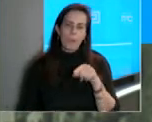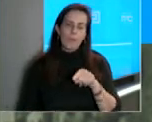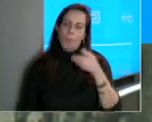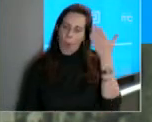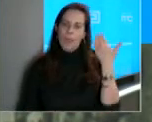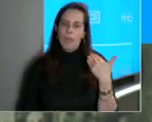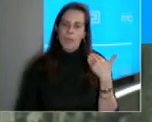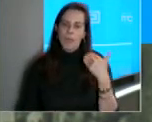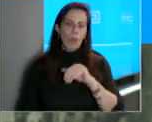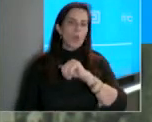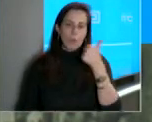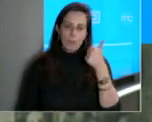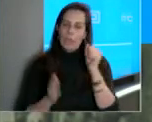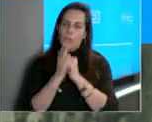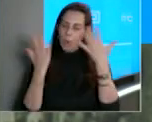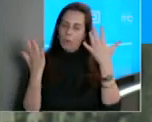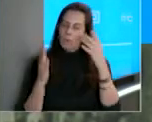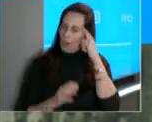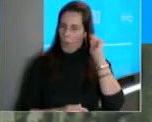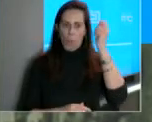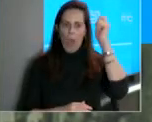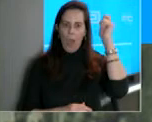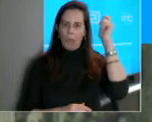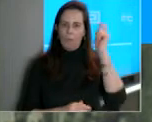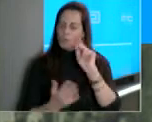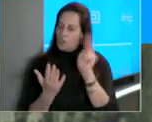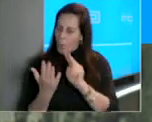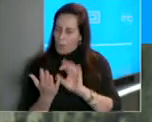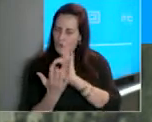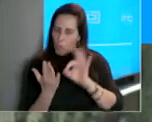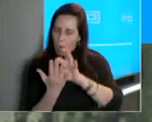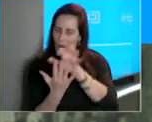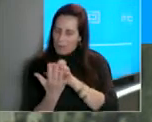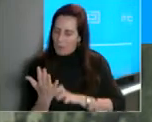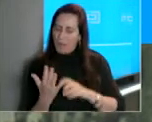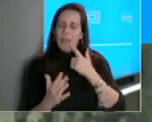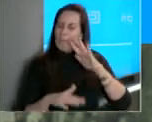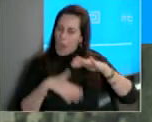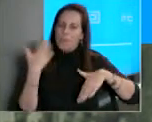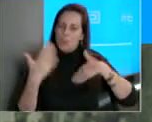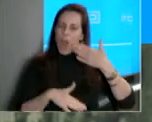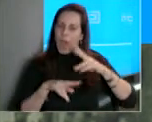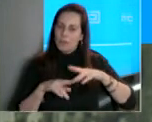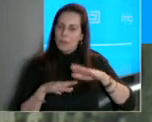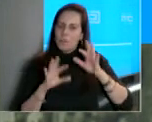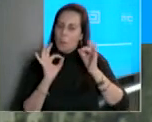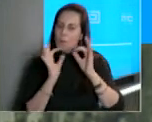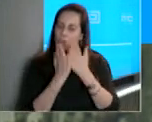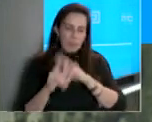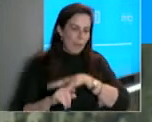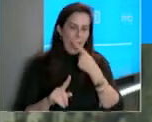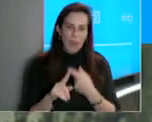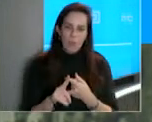היה בראש ובראשונה עיתונאי מחונן. מי שקורא את הטקסטים שלו גם בחלוף שנים רבות, במיוחד ספר שעד